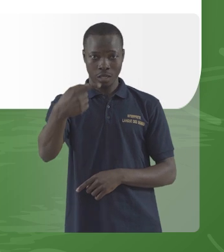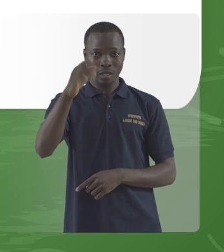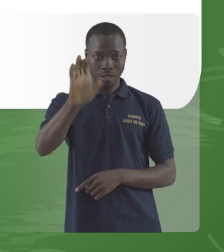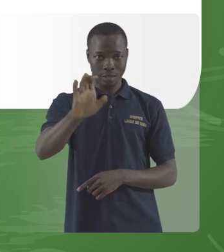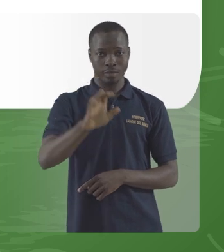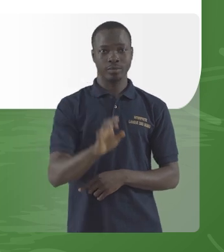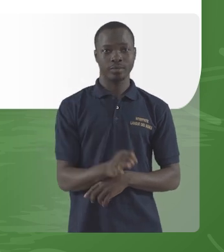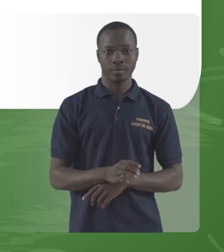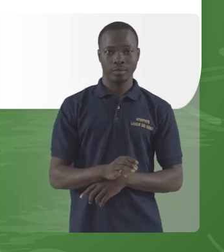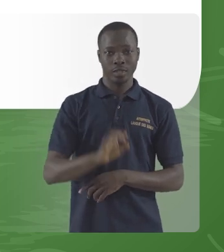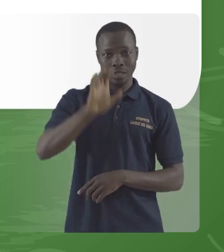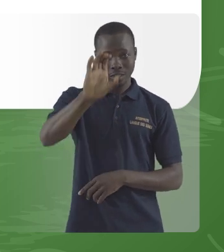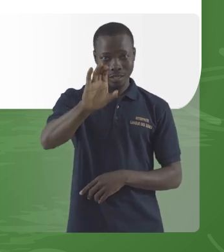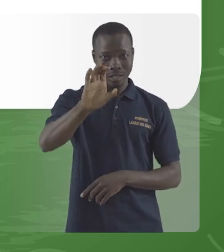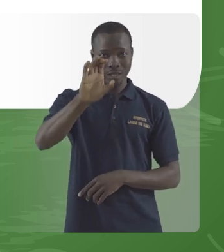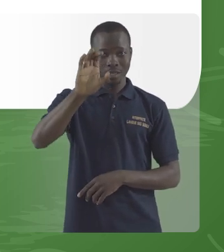UGC,